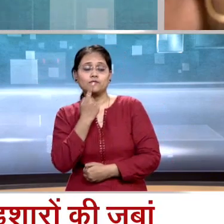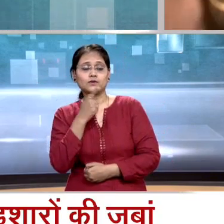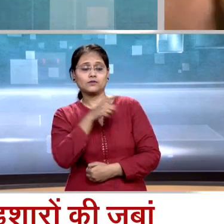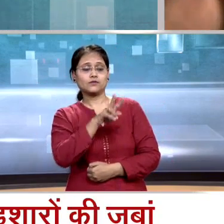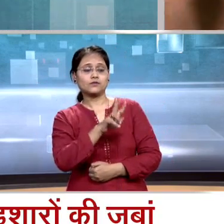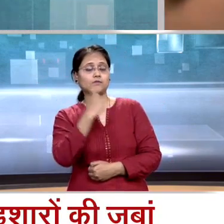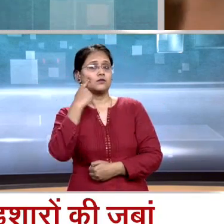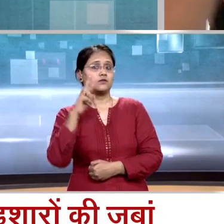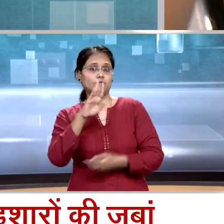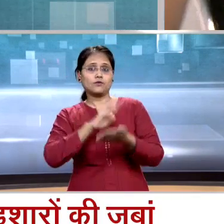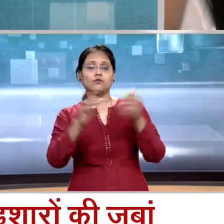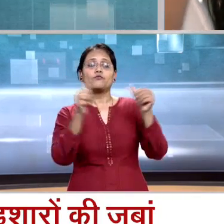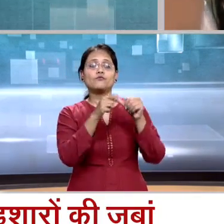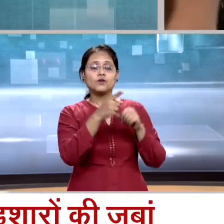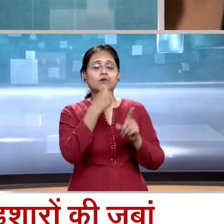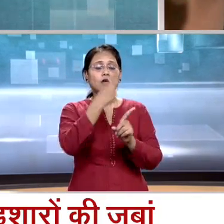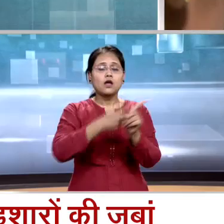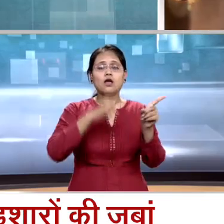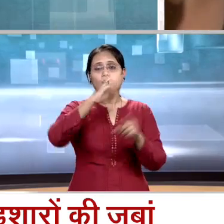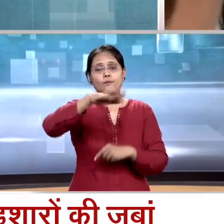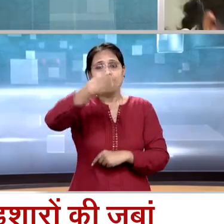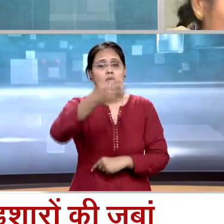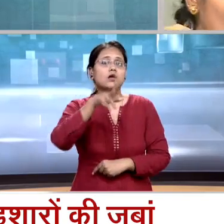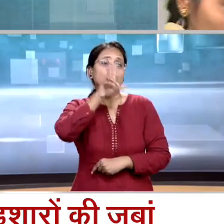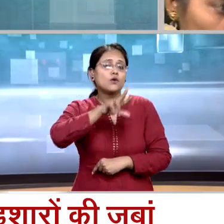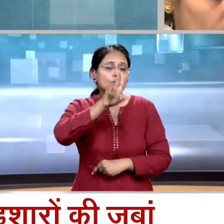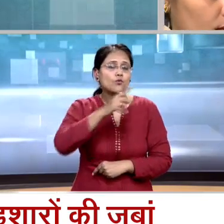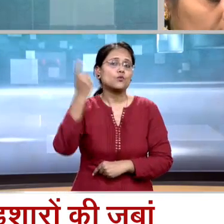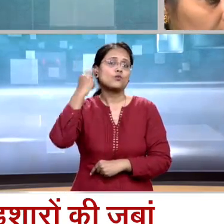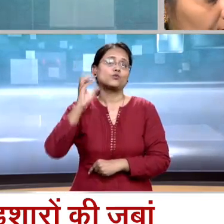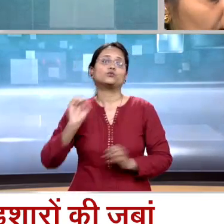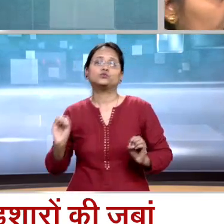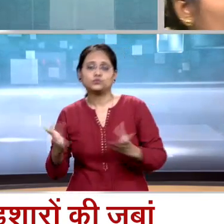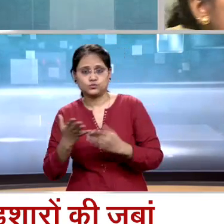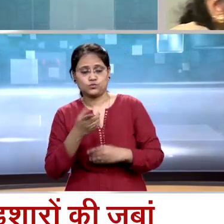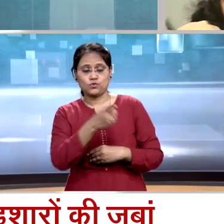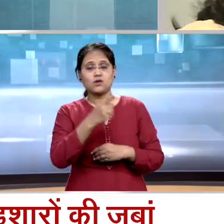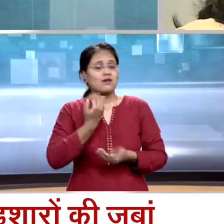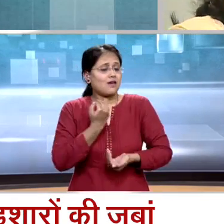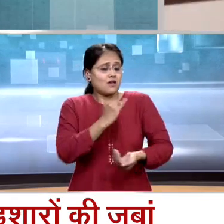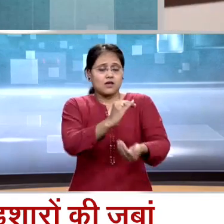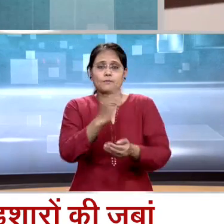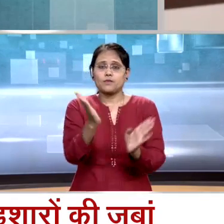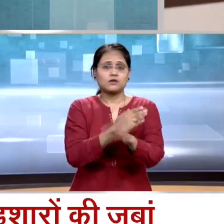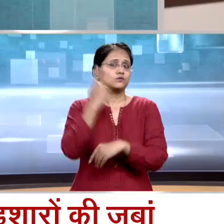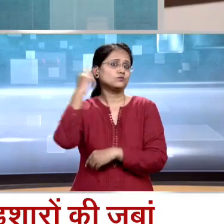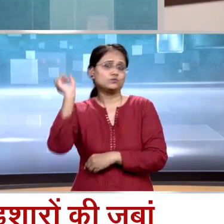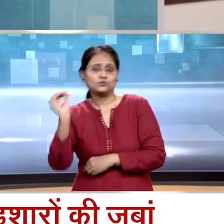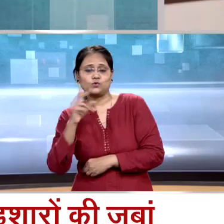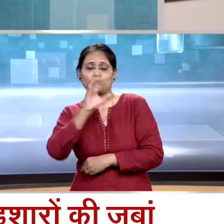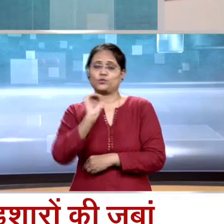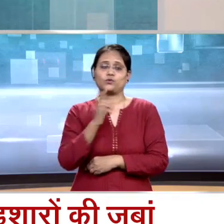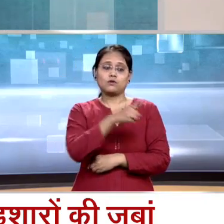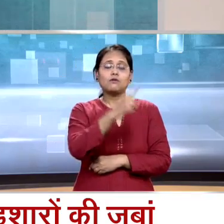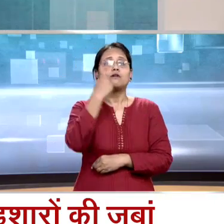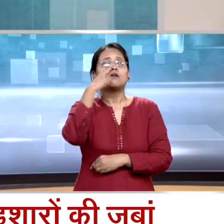ने 7 साल बाद बोलना और सुनना शुरू किया है। पैदा होते ही विभा ना सुन सकती थी ना बोल। इसके माता